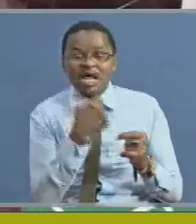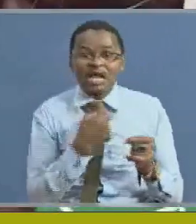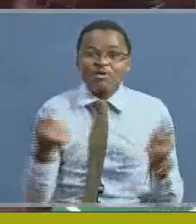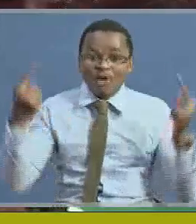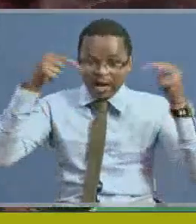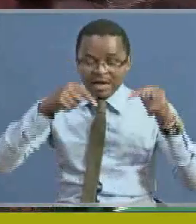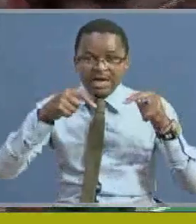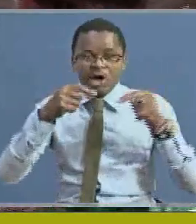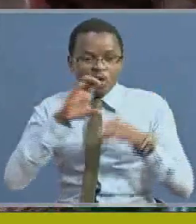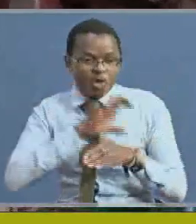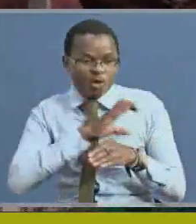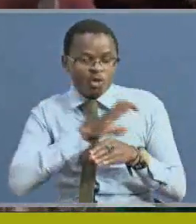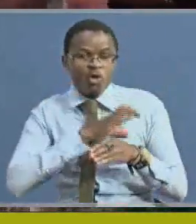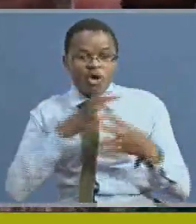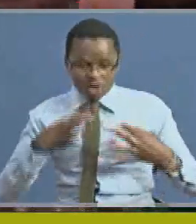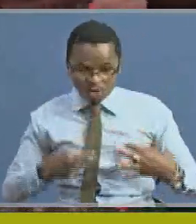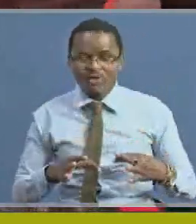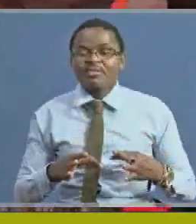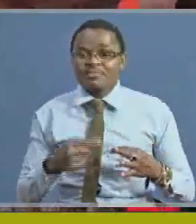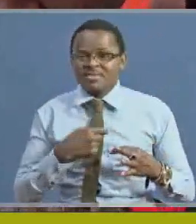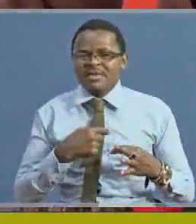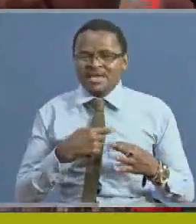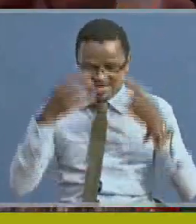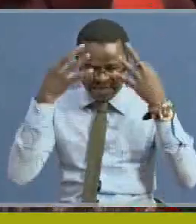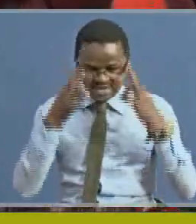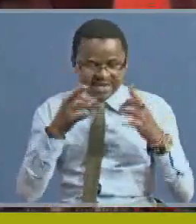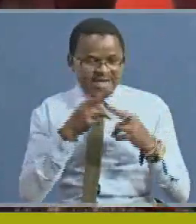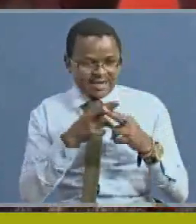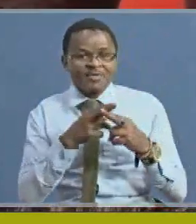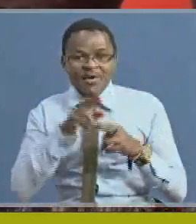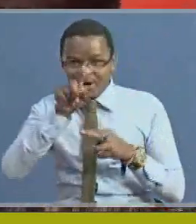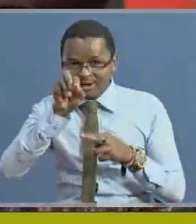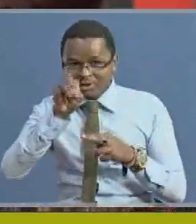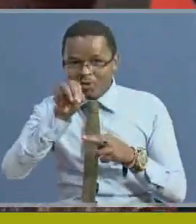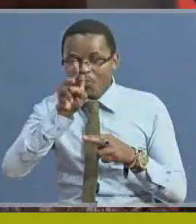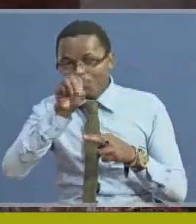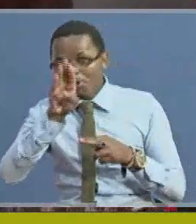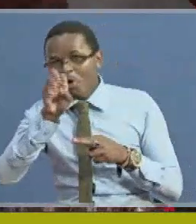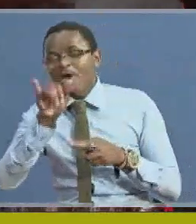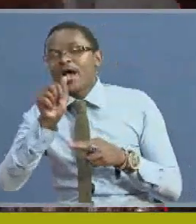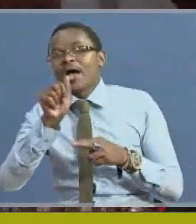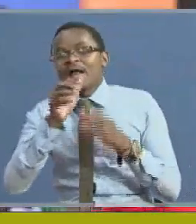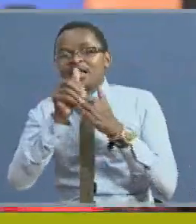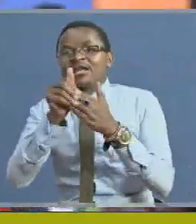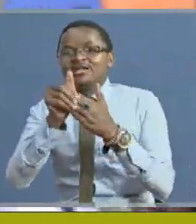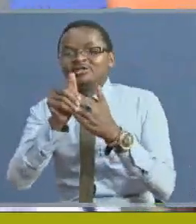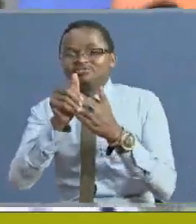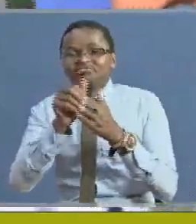na design yake, na mimi niliamua kuja na design kama hii, na mafans wakanipatia jina ya Tomboya. Kwa hivyo walinipatia leadership